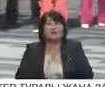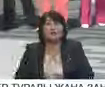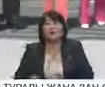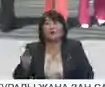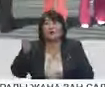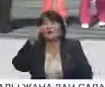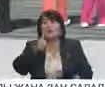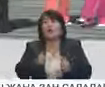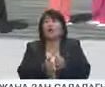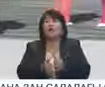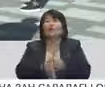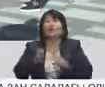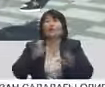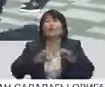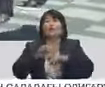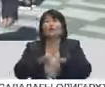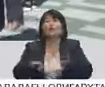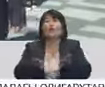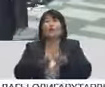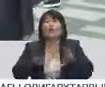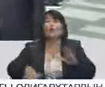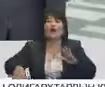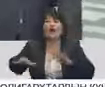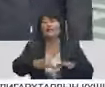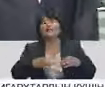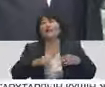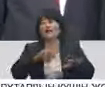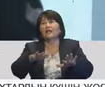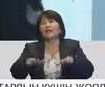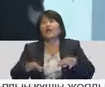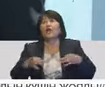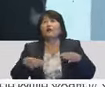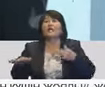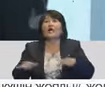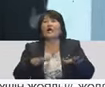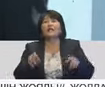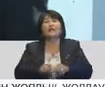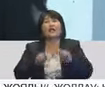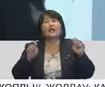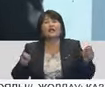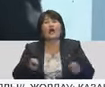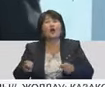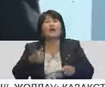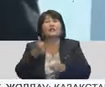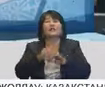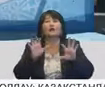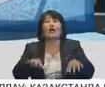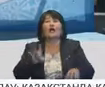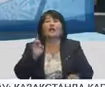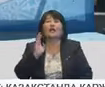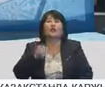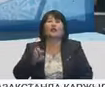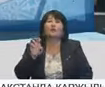жылы қарсаңда университеттің ұйымдастыруымен орталық алаңда салтанатты жиын өтті. Мерекелік шараның шымылдығын басқарма төрағасы ректор